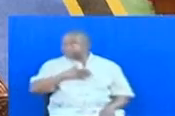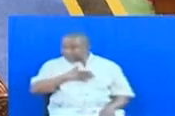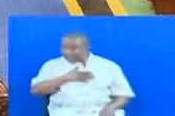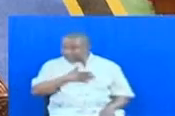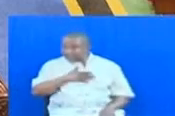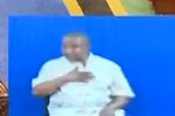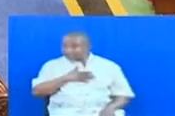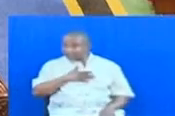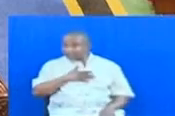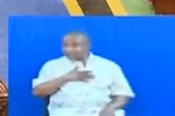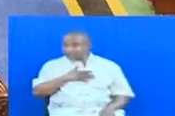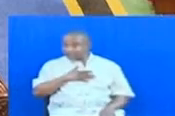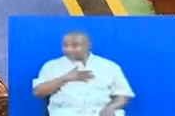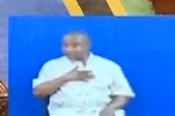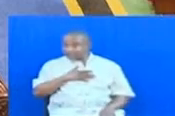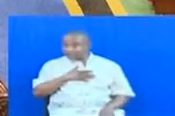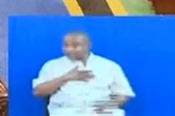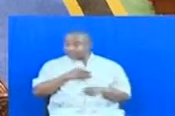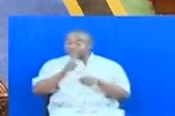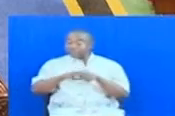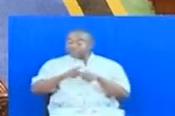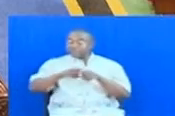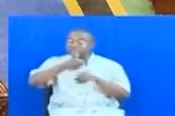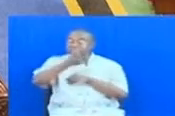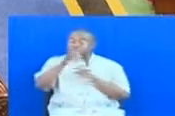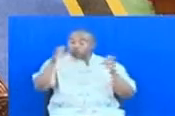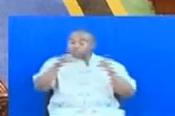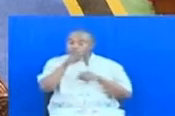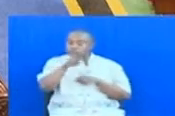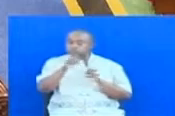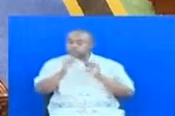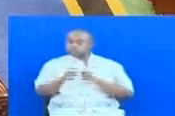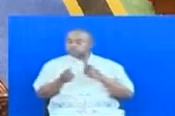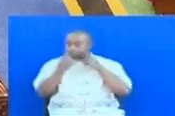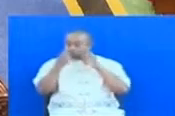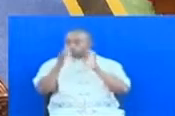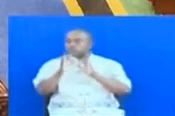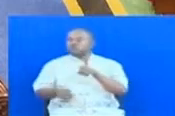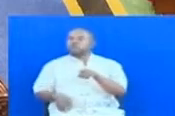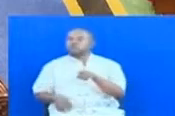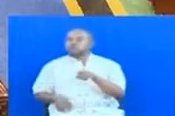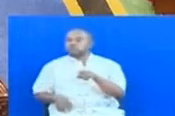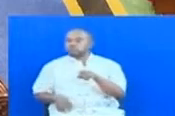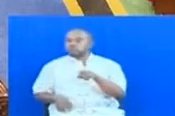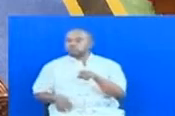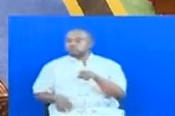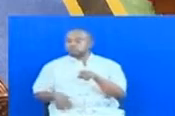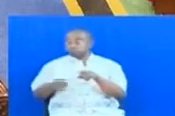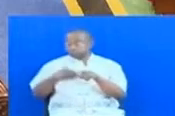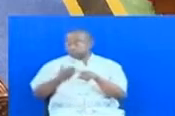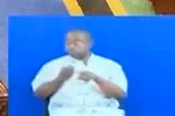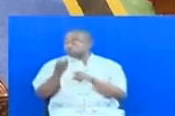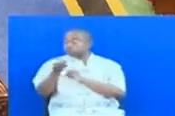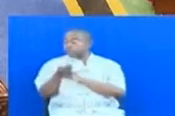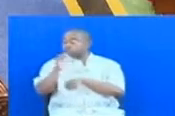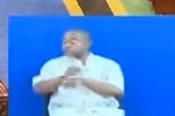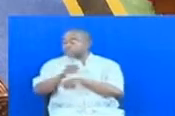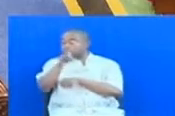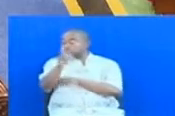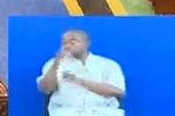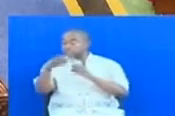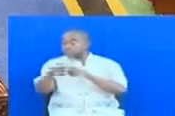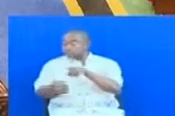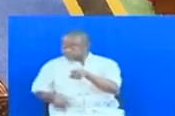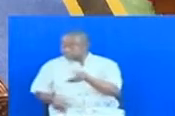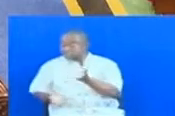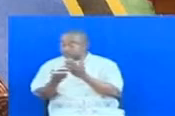kipindi tunachokuja kamati hii tuiangalie vizuri sana. Kwanza kuendelea kuipa weledi na maarifa mazuri ya kufanya